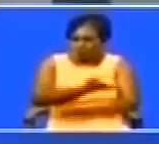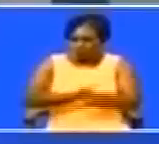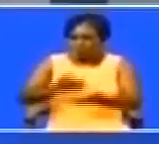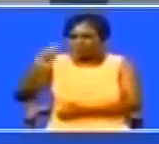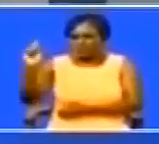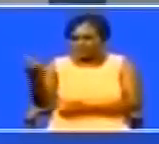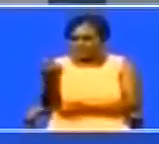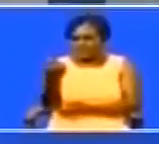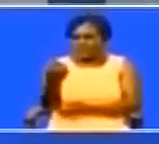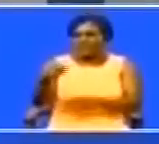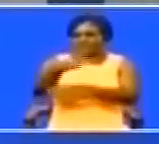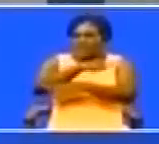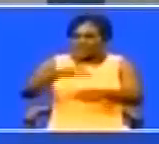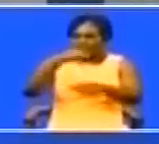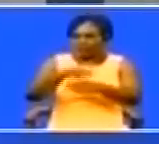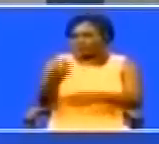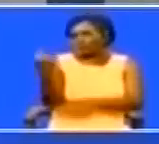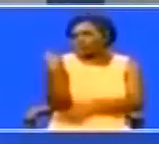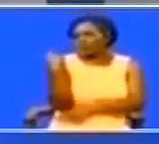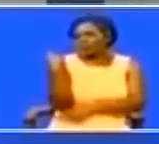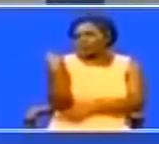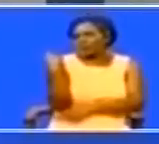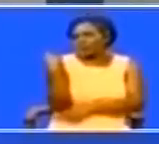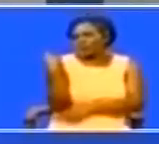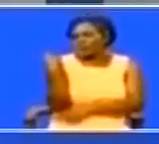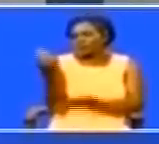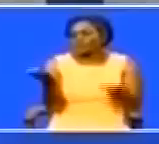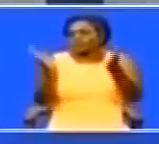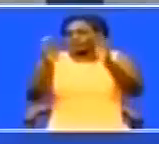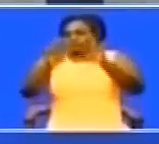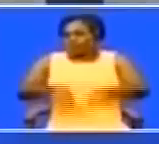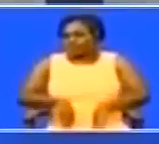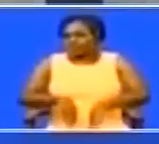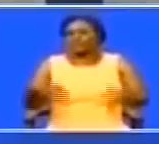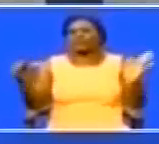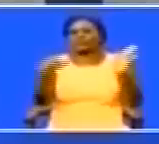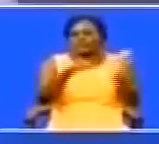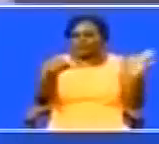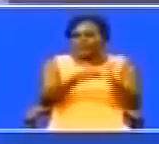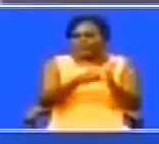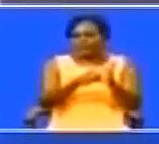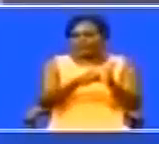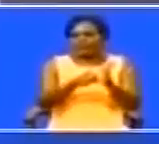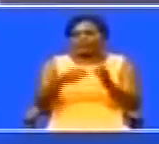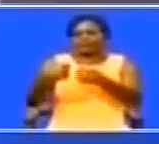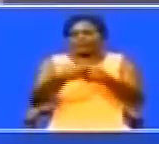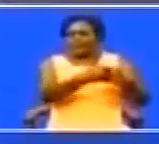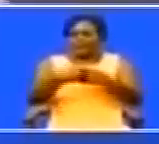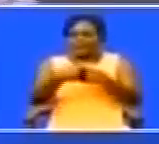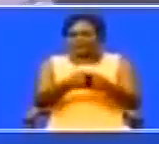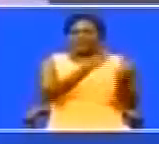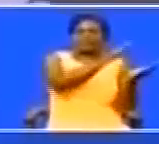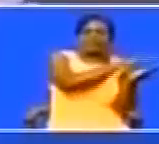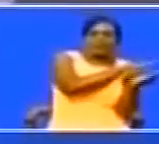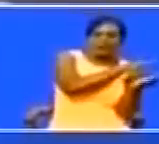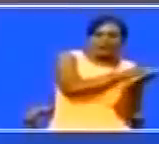Kenya, taifa ambalo katika siku za hivi karibuni limeonekana kuzama katika lindi la masaibu, ikiwemo changamoto inayokumba mabenki